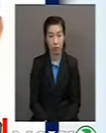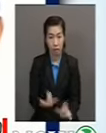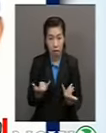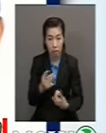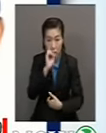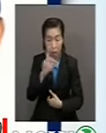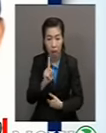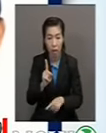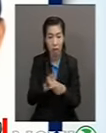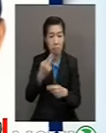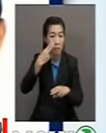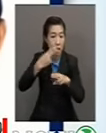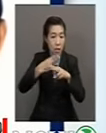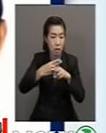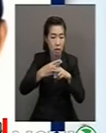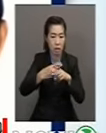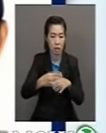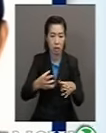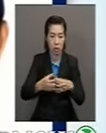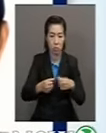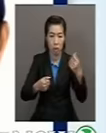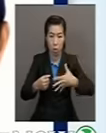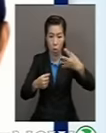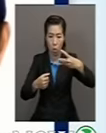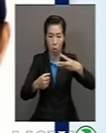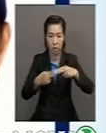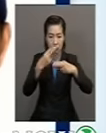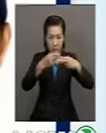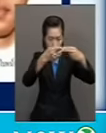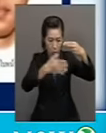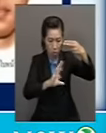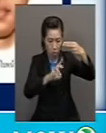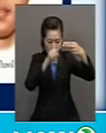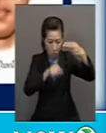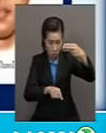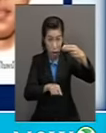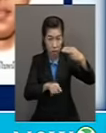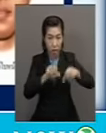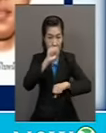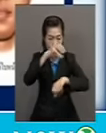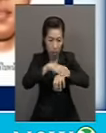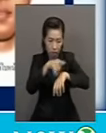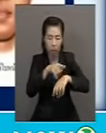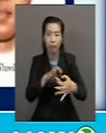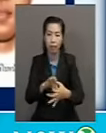ต่อไปนี้ก็คือรายชื่อของกลุ่มคนที่ถูกออกหมายจับมันไปเกี่ยวพันกับเหตุการณ์รุนแรงที่เกิดขึ้นในอดีตแล้วก็หลายจุดด้วย